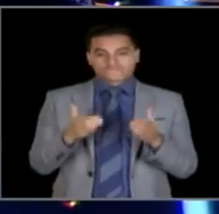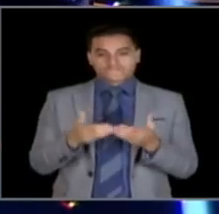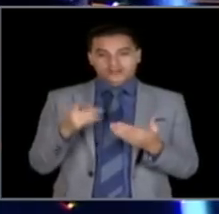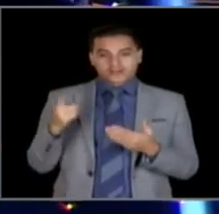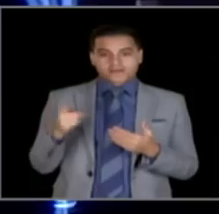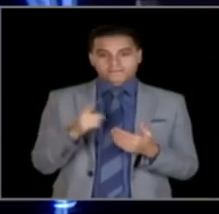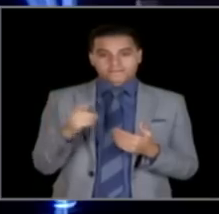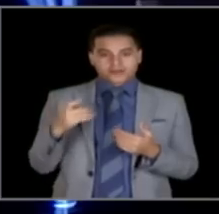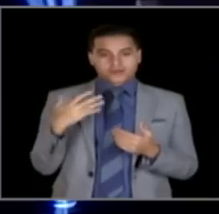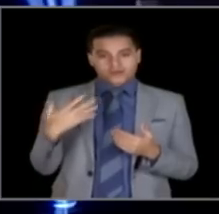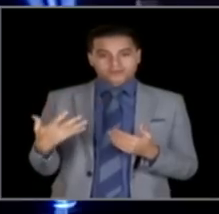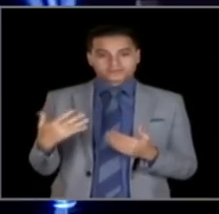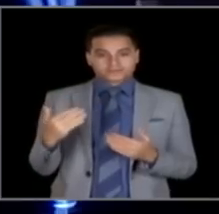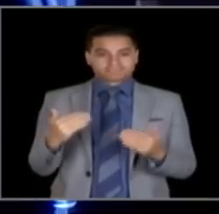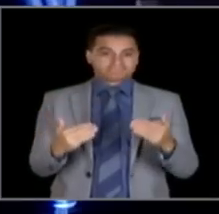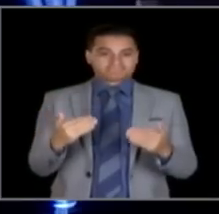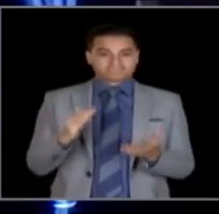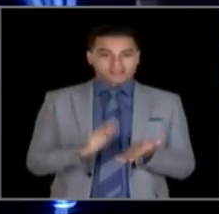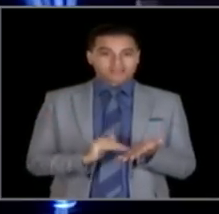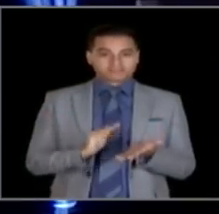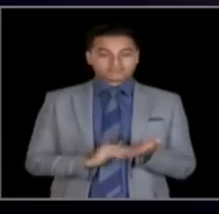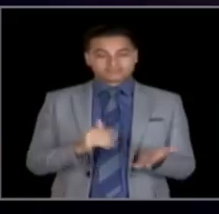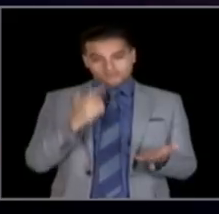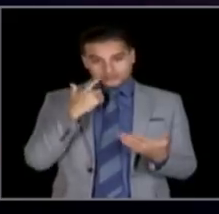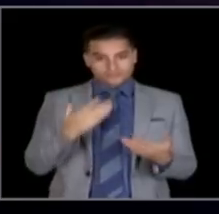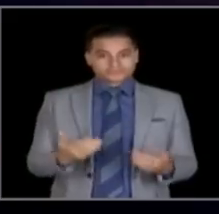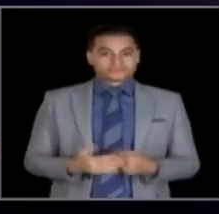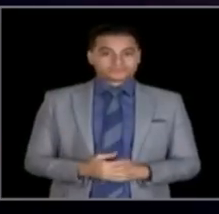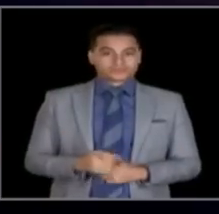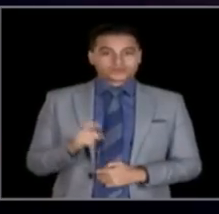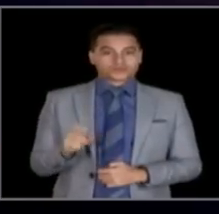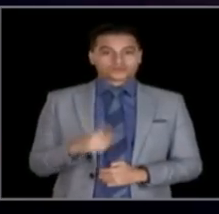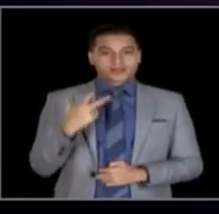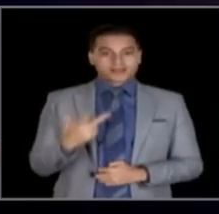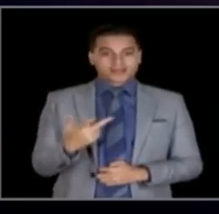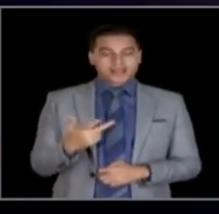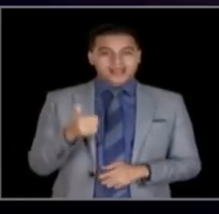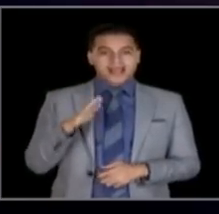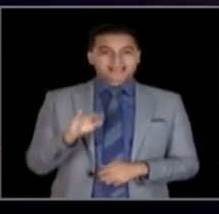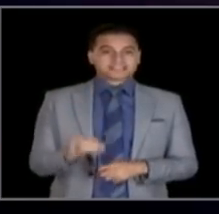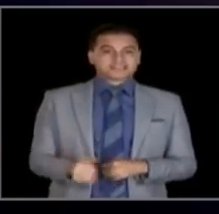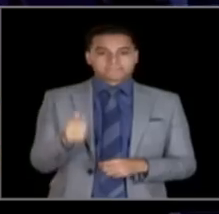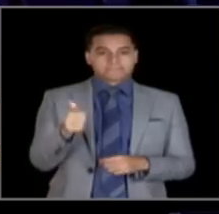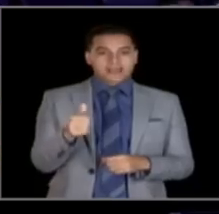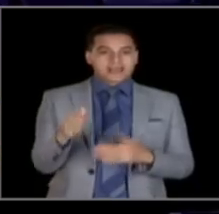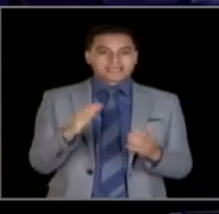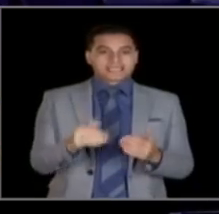أليجيترز، المحاربون فايترز 105. سؤال الثالث، أسماء جاد